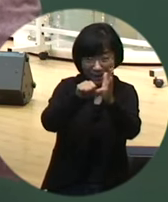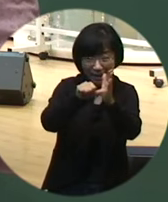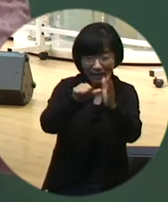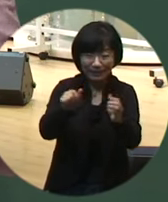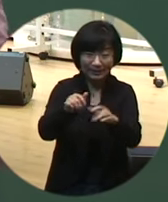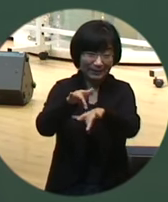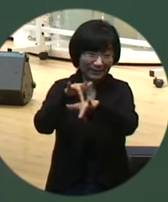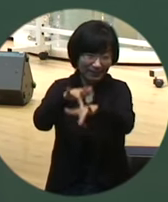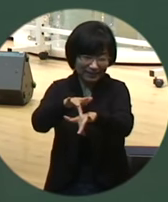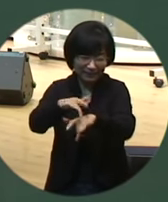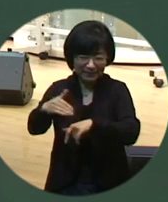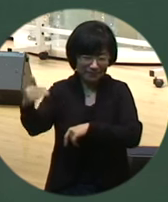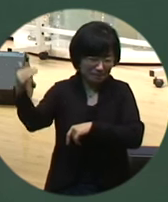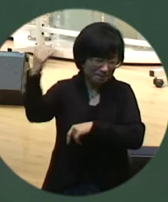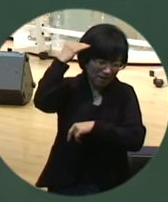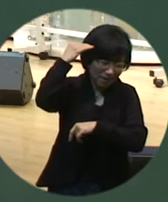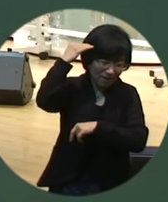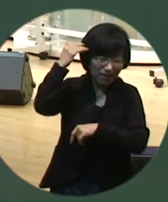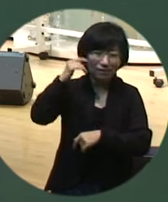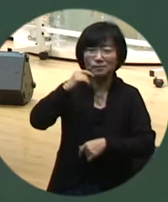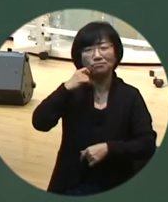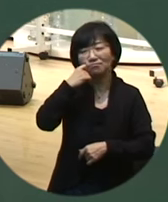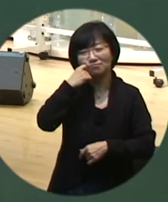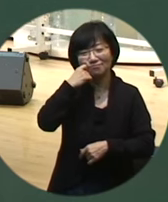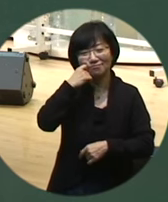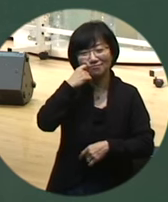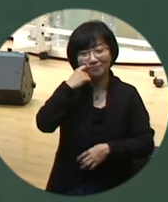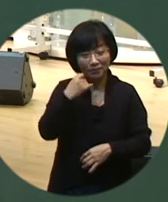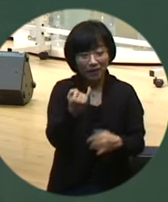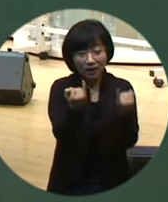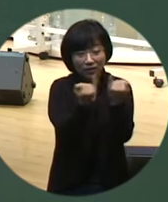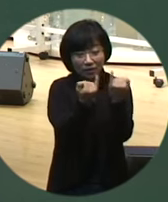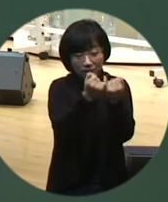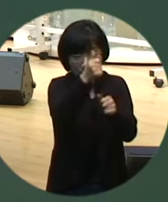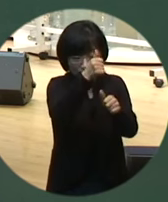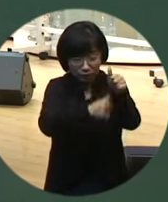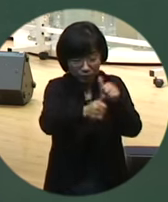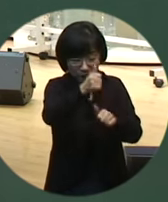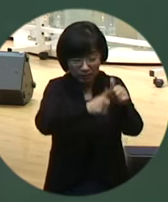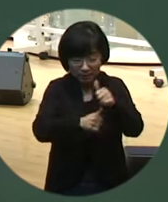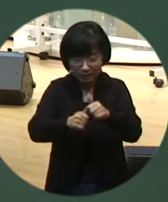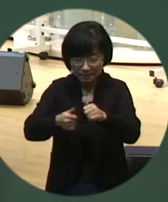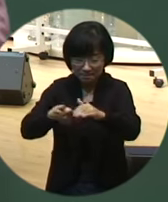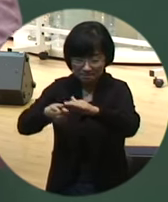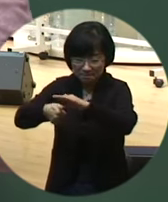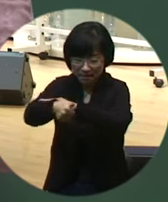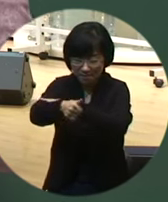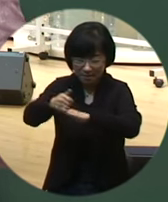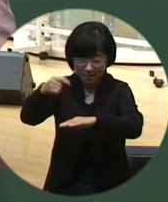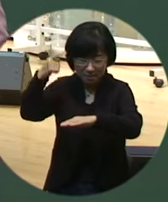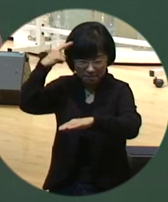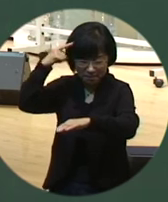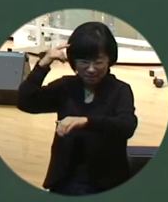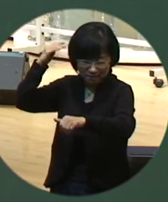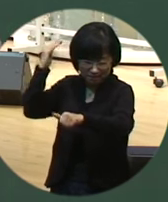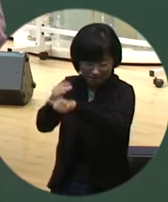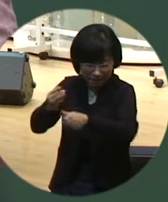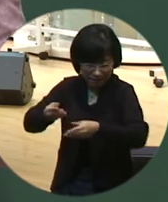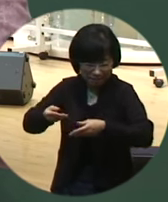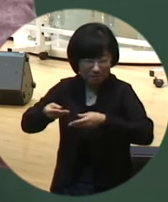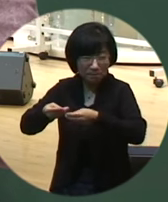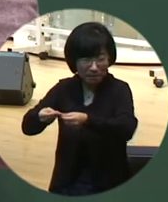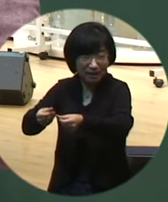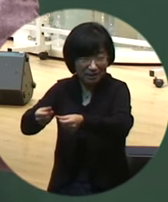entire lifetime, Satan cannot come near you. 여자의 후손이 뱀의 머리를 상하게 할 것이요. The offspring of the woman will crush the head of the